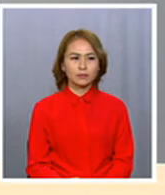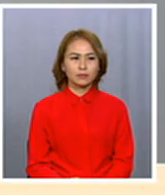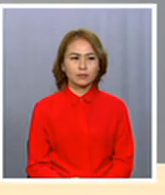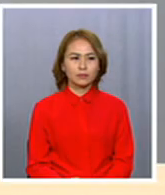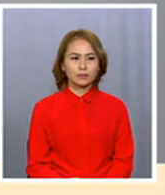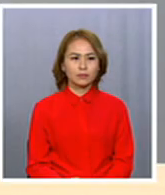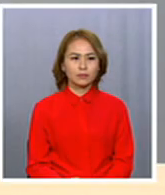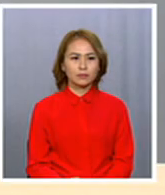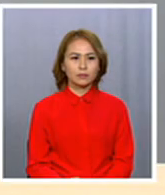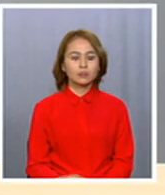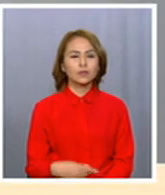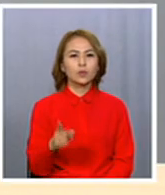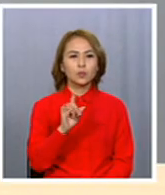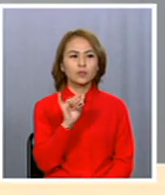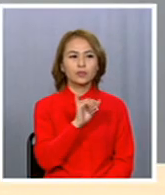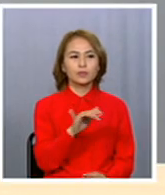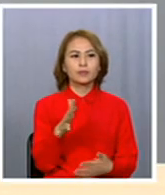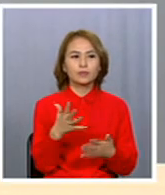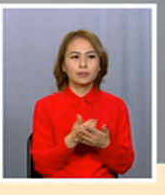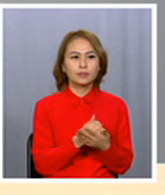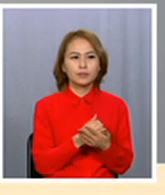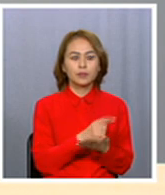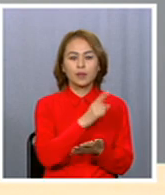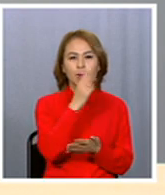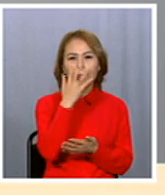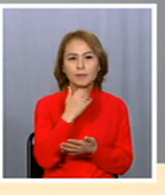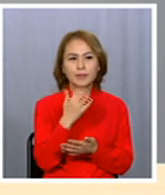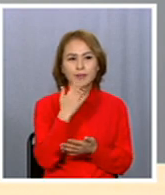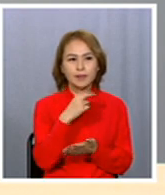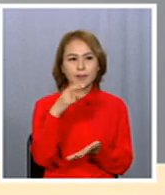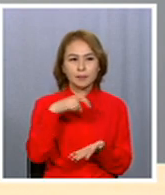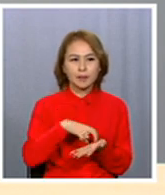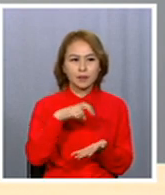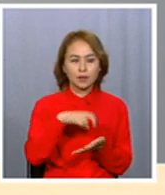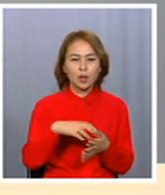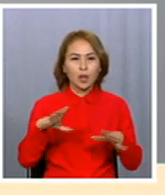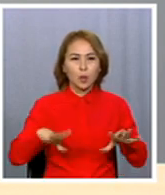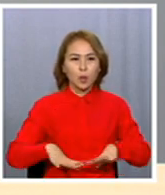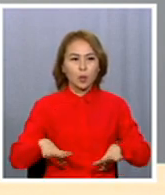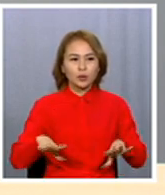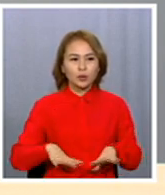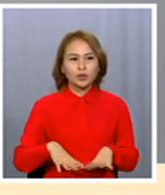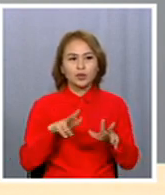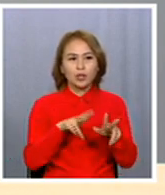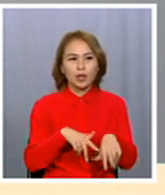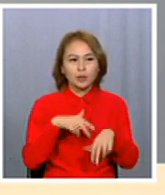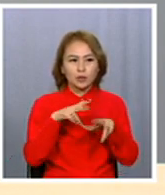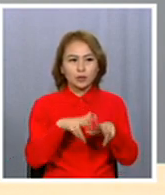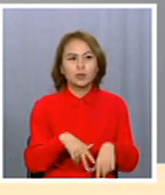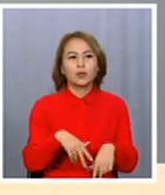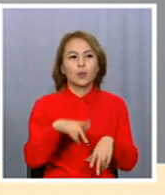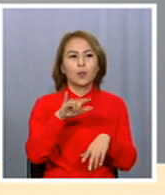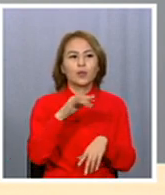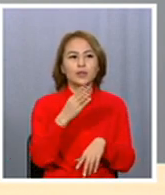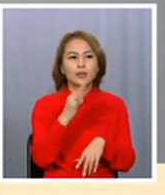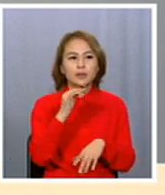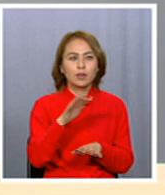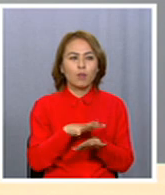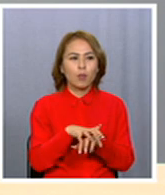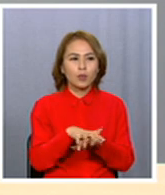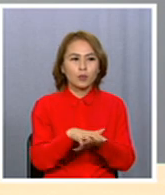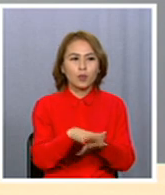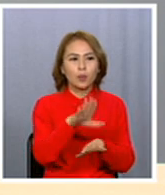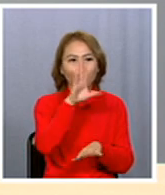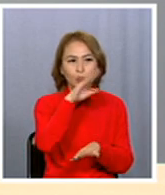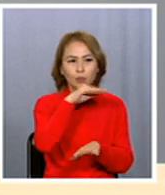Итак, что у вас получилось? Обезьяна прыгает, лошадь скачет, гусеница ползает,